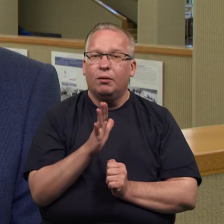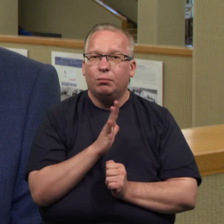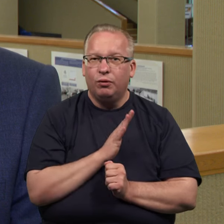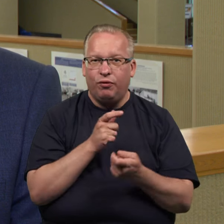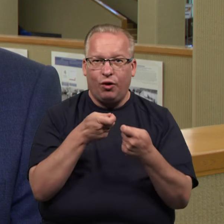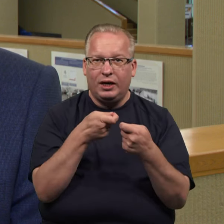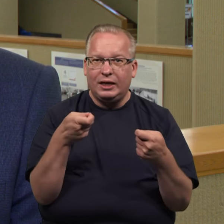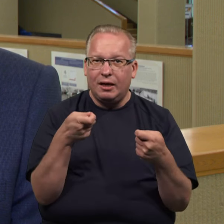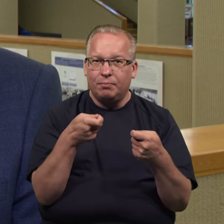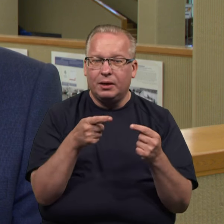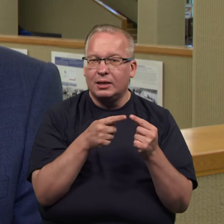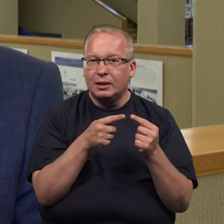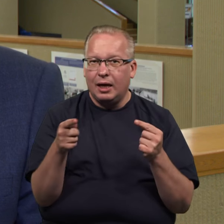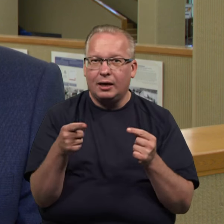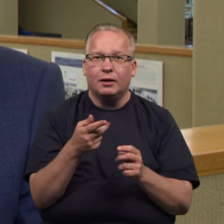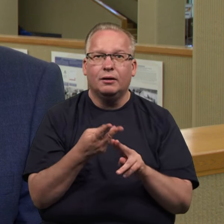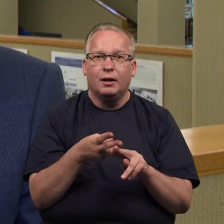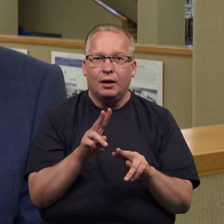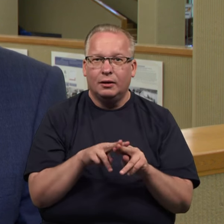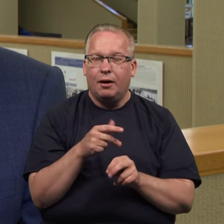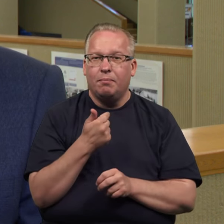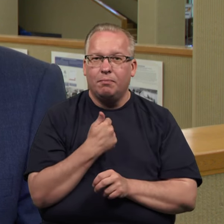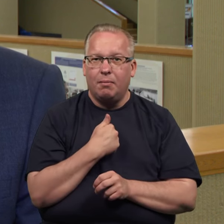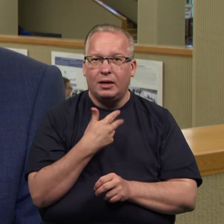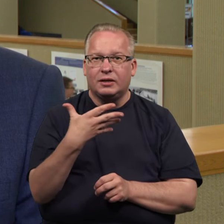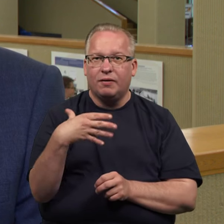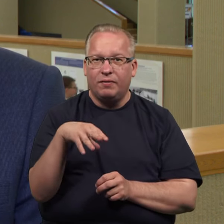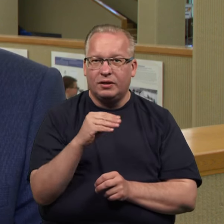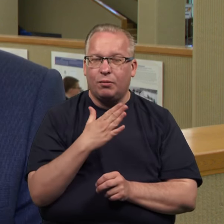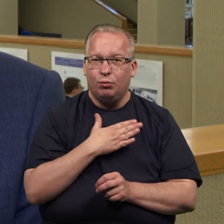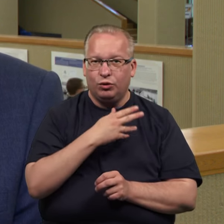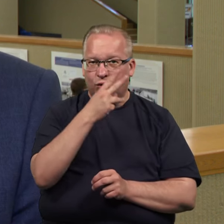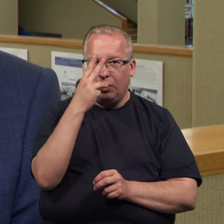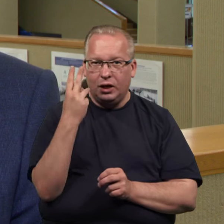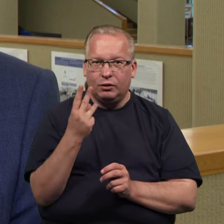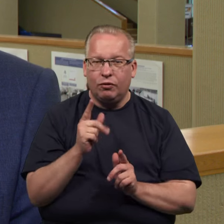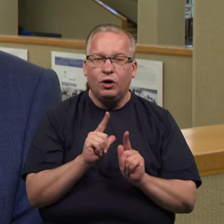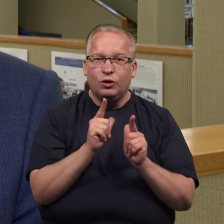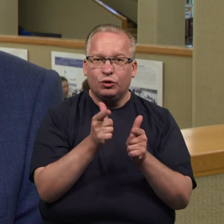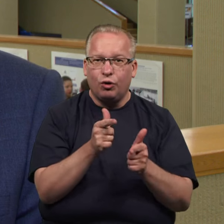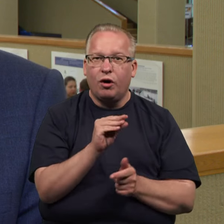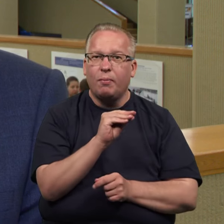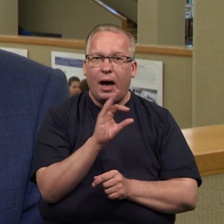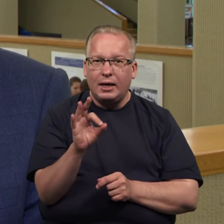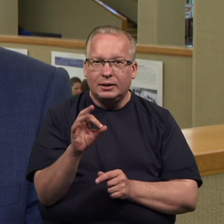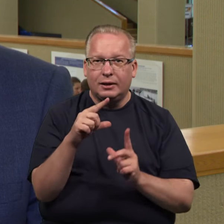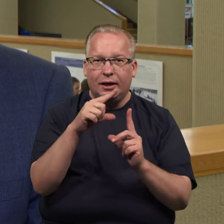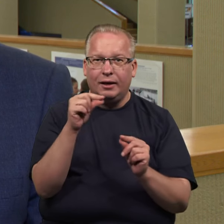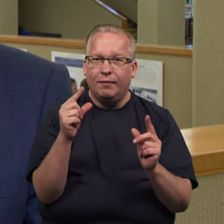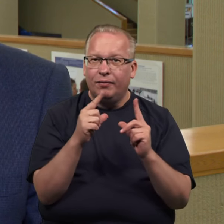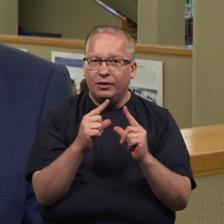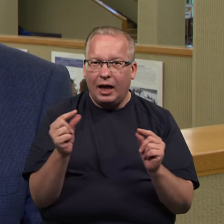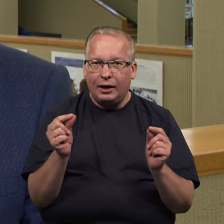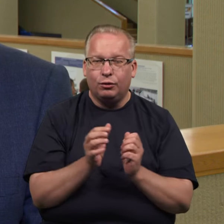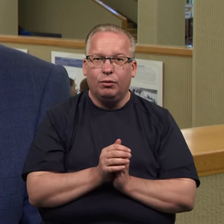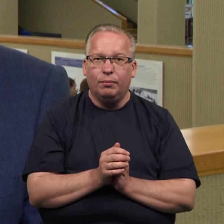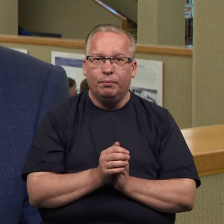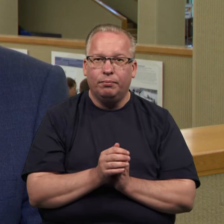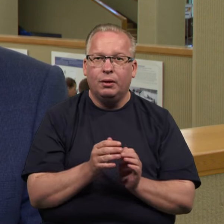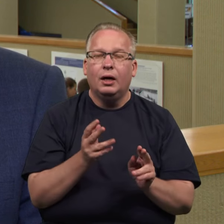įtemptas laikas, mes tada visa mūsų šalis stojom į Europos Sąjungą, į NATO, ir tuo